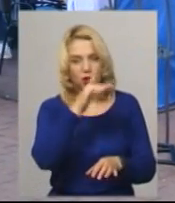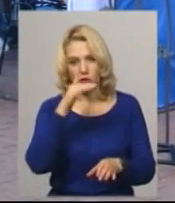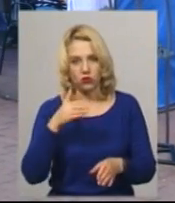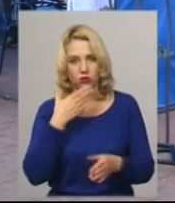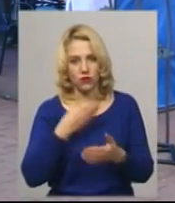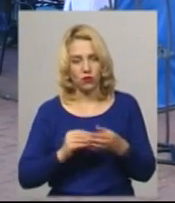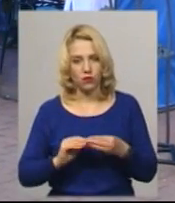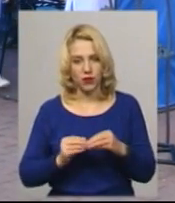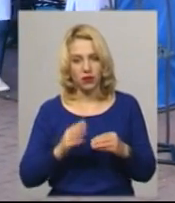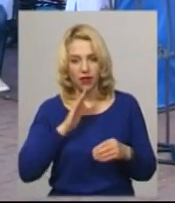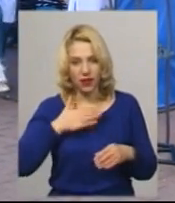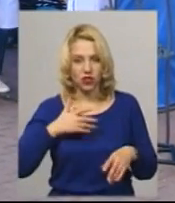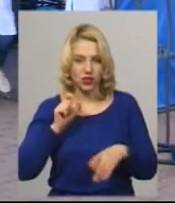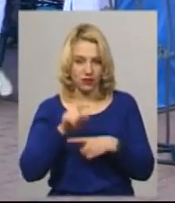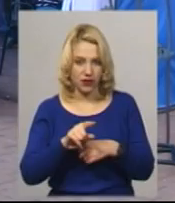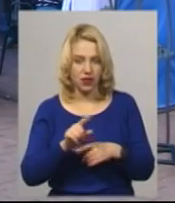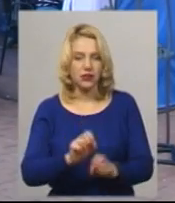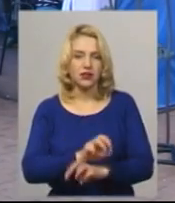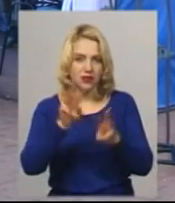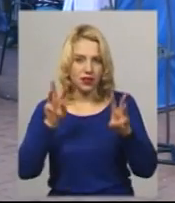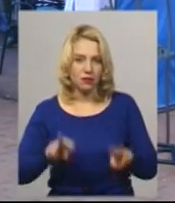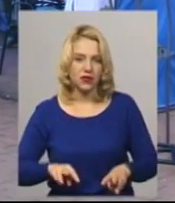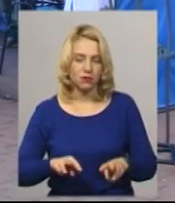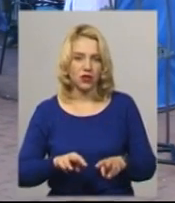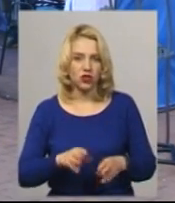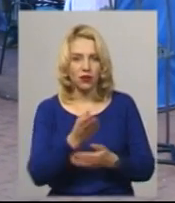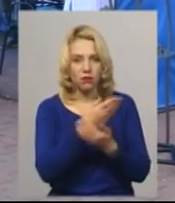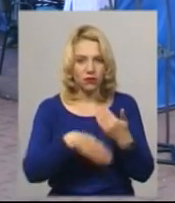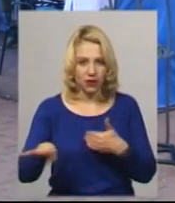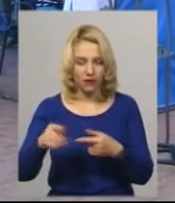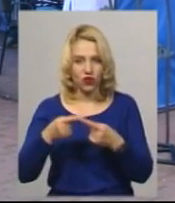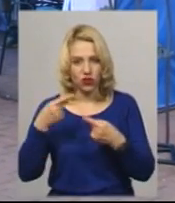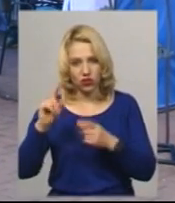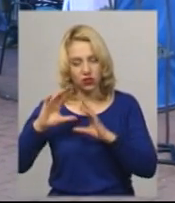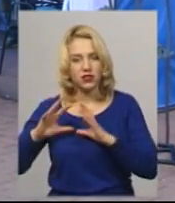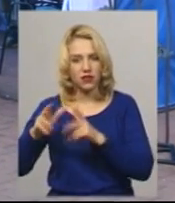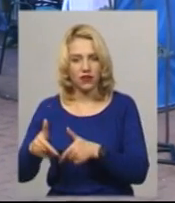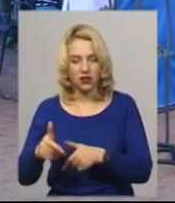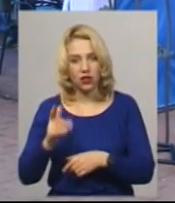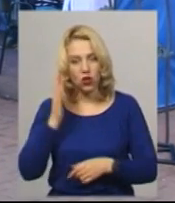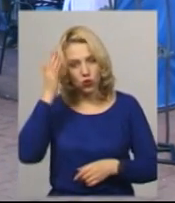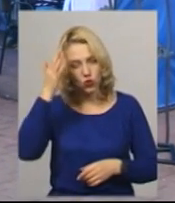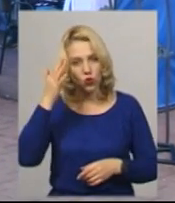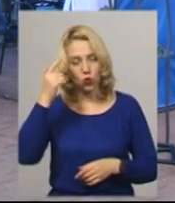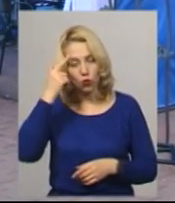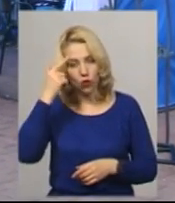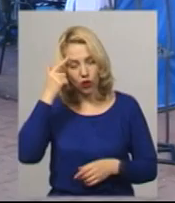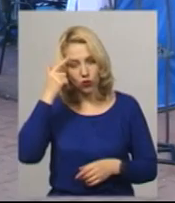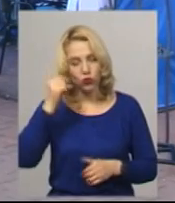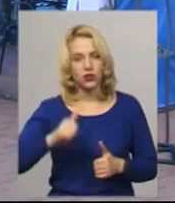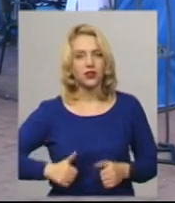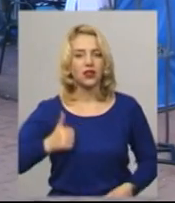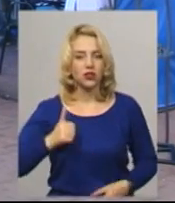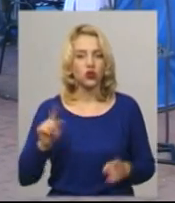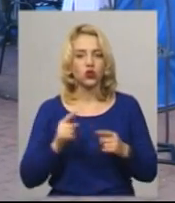завдання – забезпечити їм відхід у інший світ з думкою і з гідністю про те, що ця